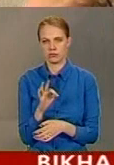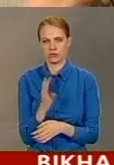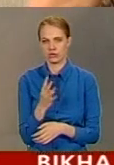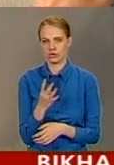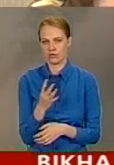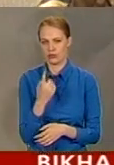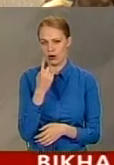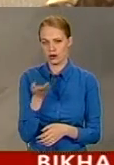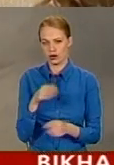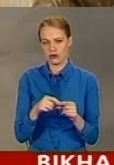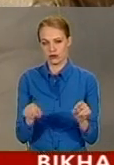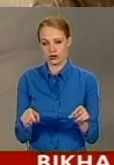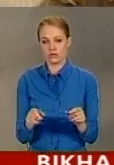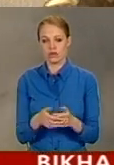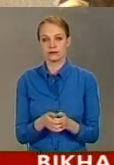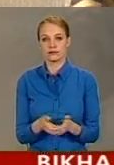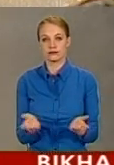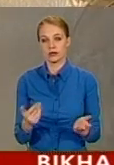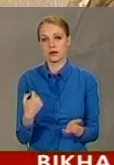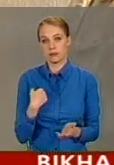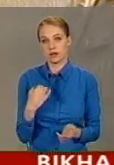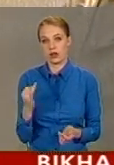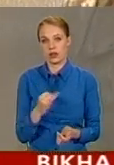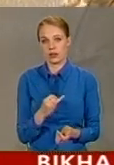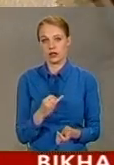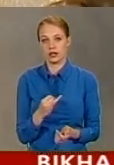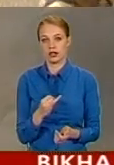рубля штучка, мене і